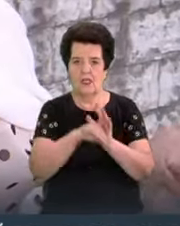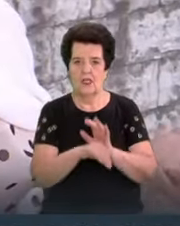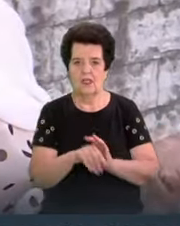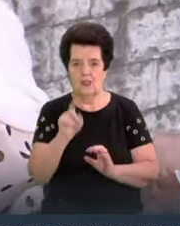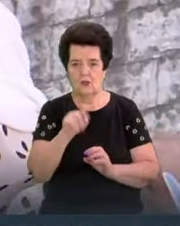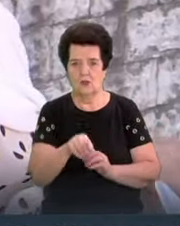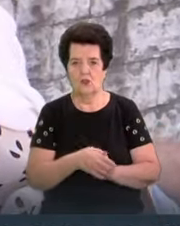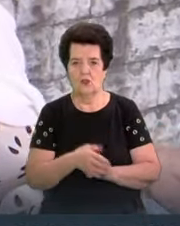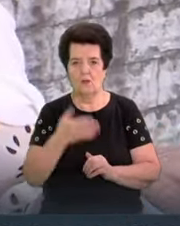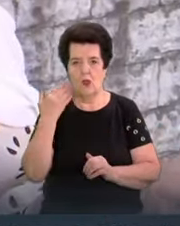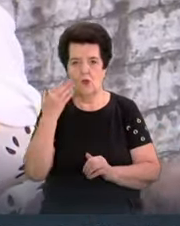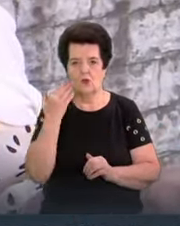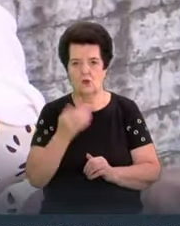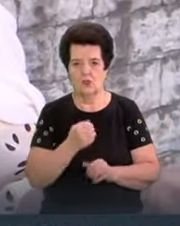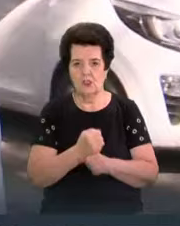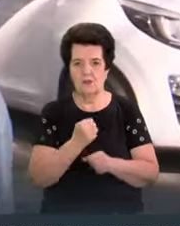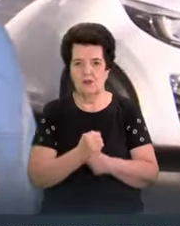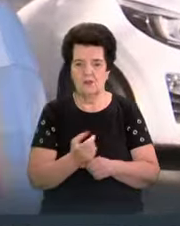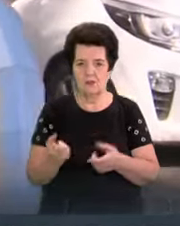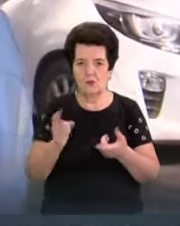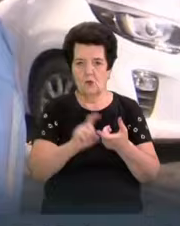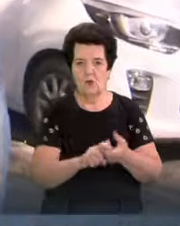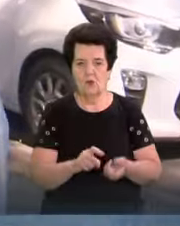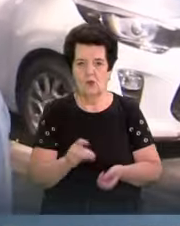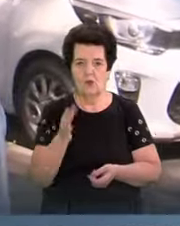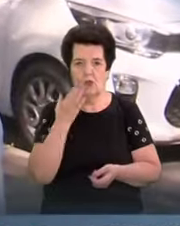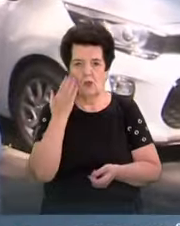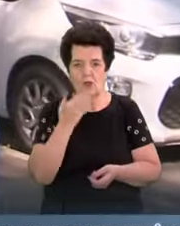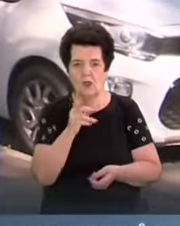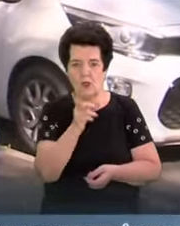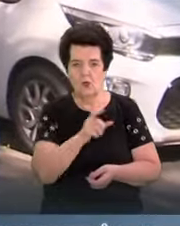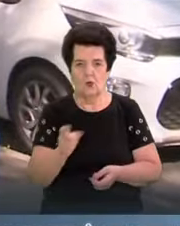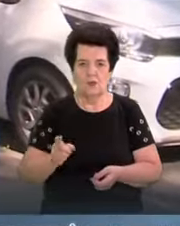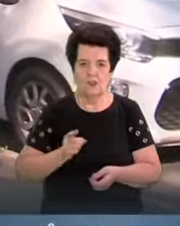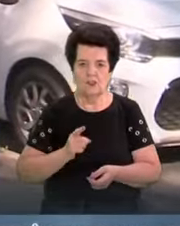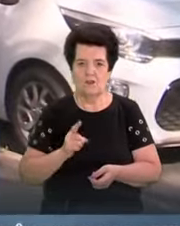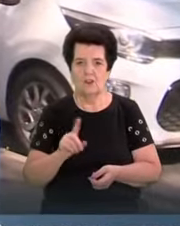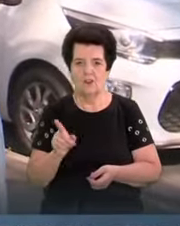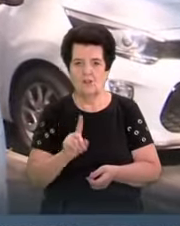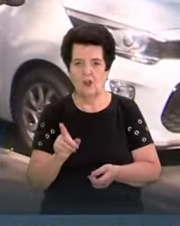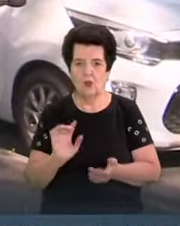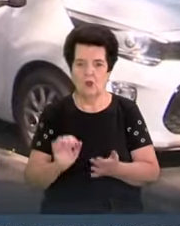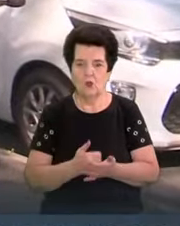mai ușor, mai facil cu România. Ceva nou, lumea aștepta ceva nou.